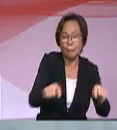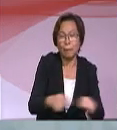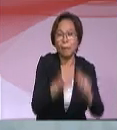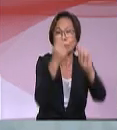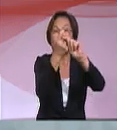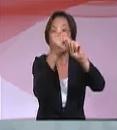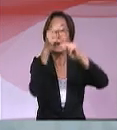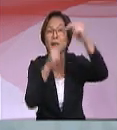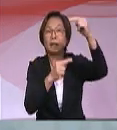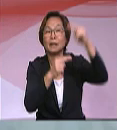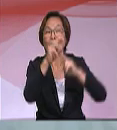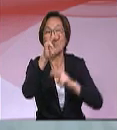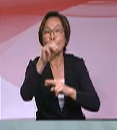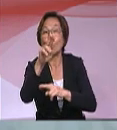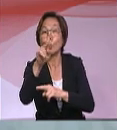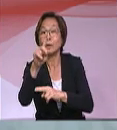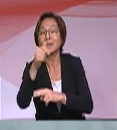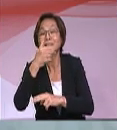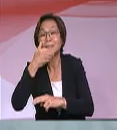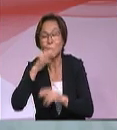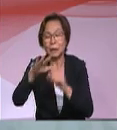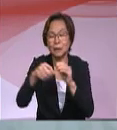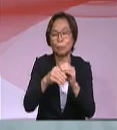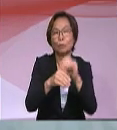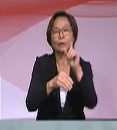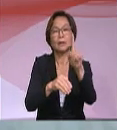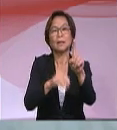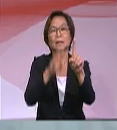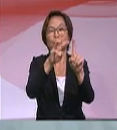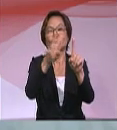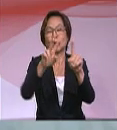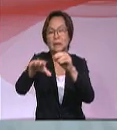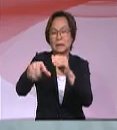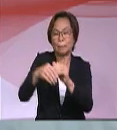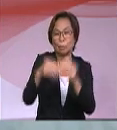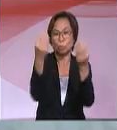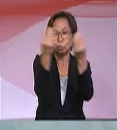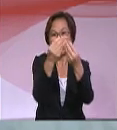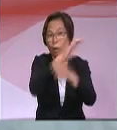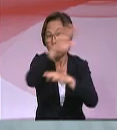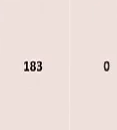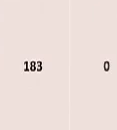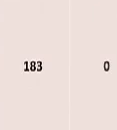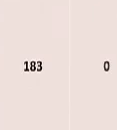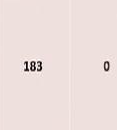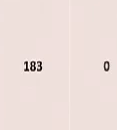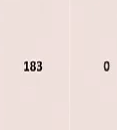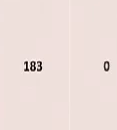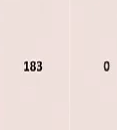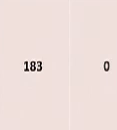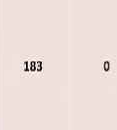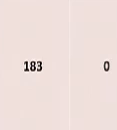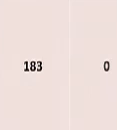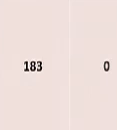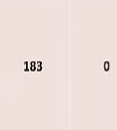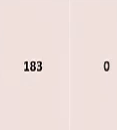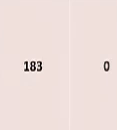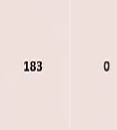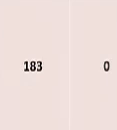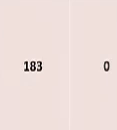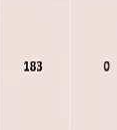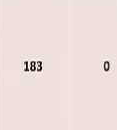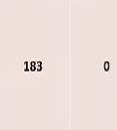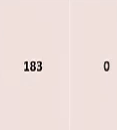muda. Ada pertambahan 162 kes, jumlah kes keseluruhan ialah 673,